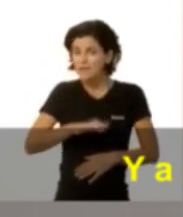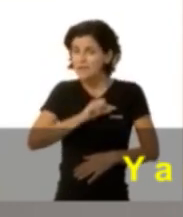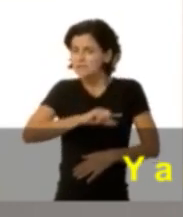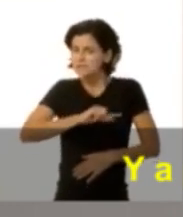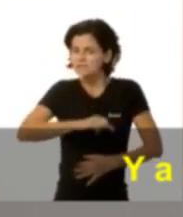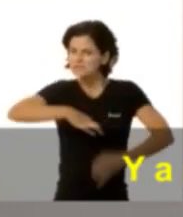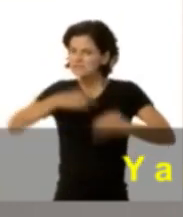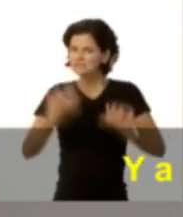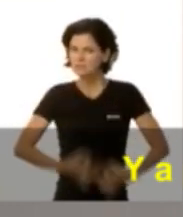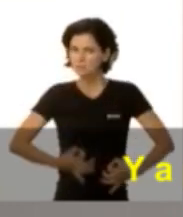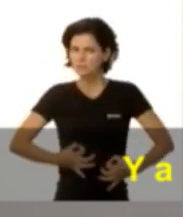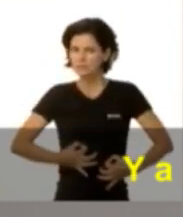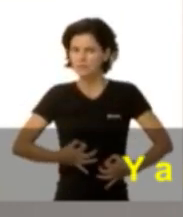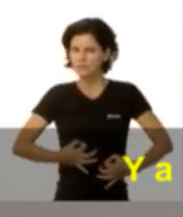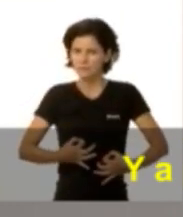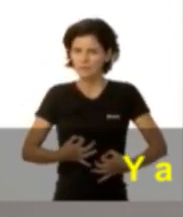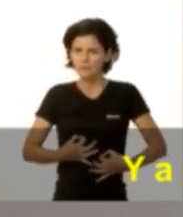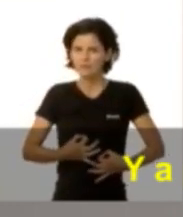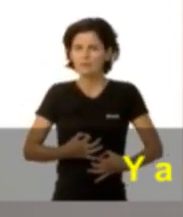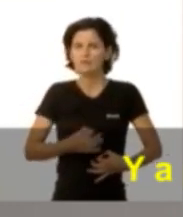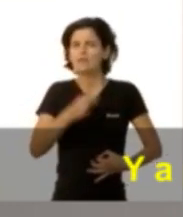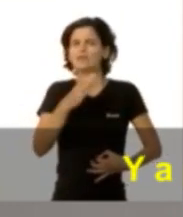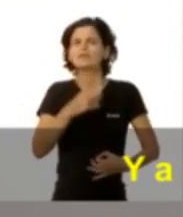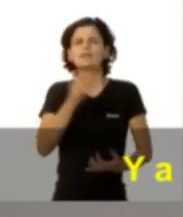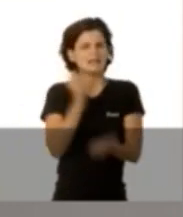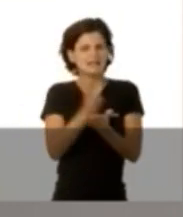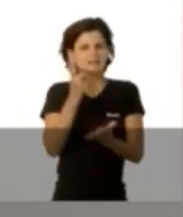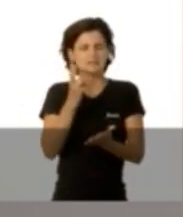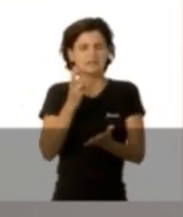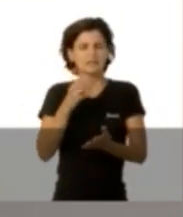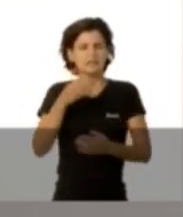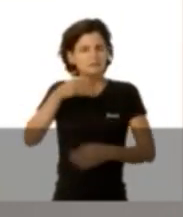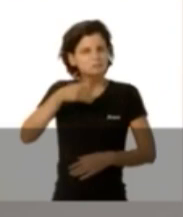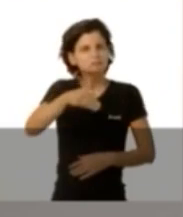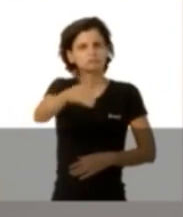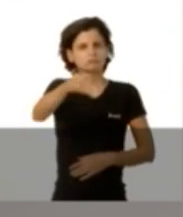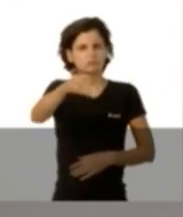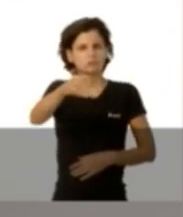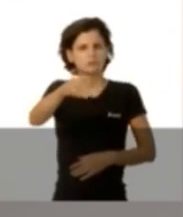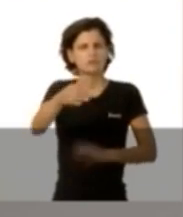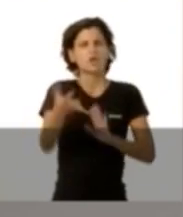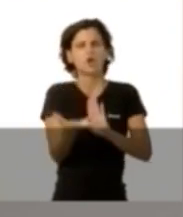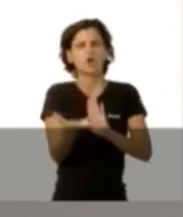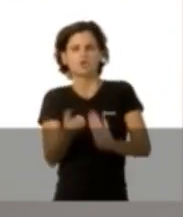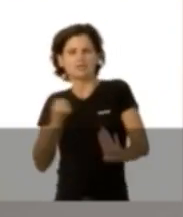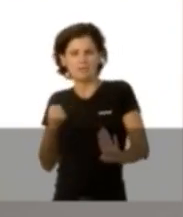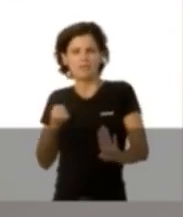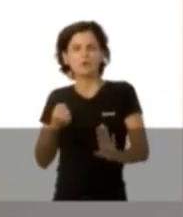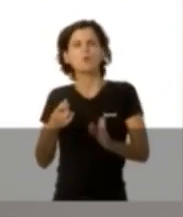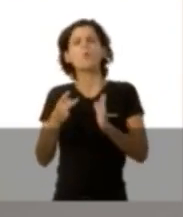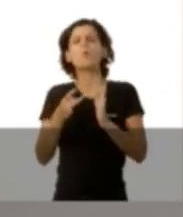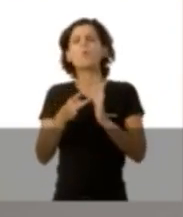té davant el repte d'efectivament contenció qualitativa,